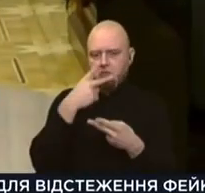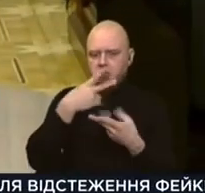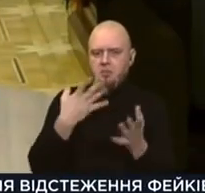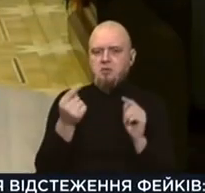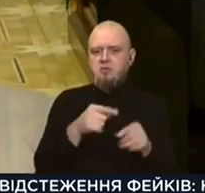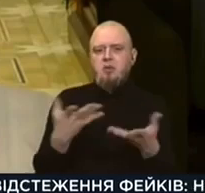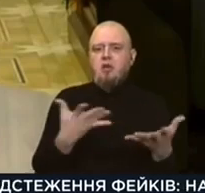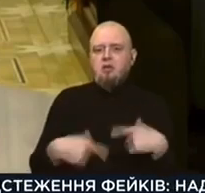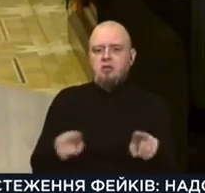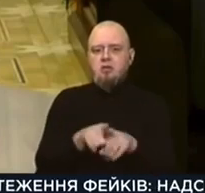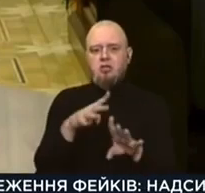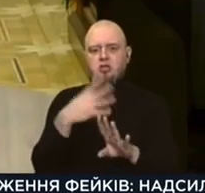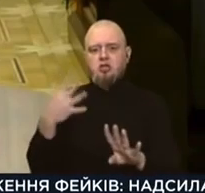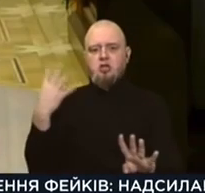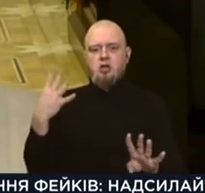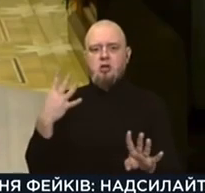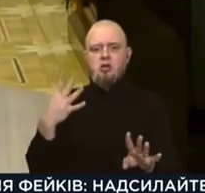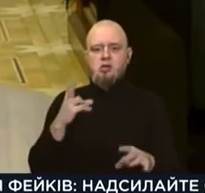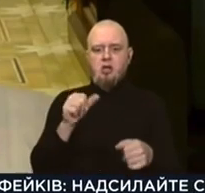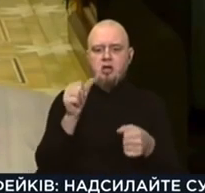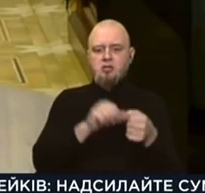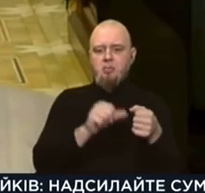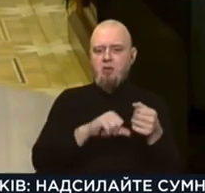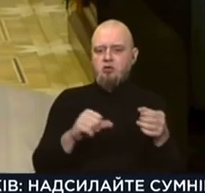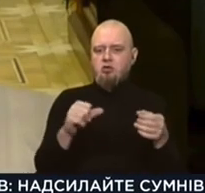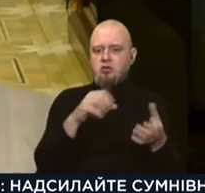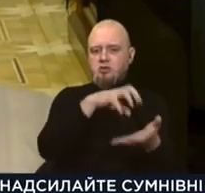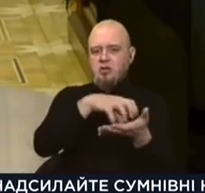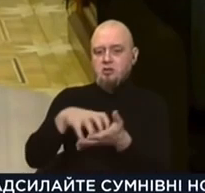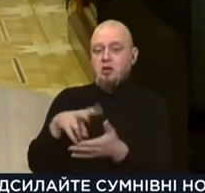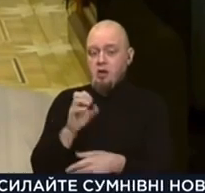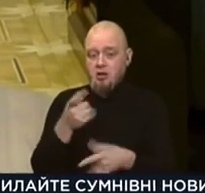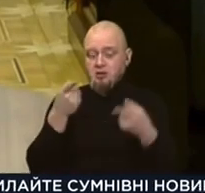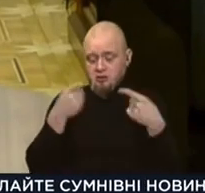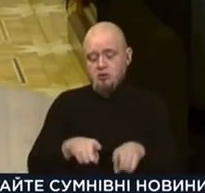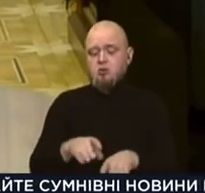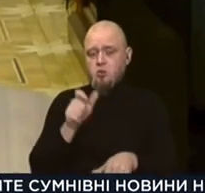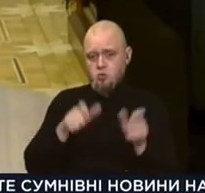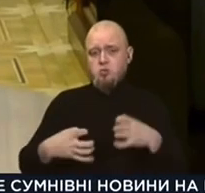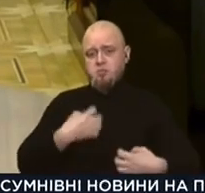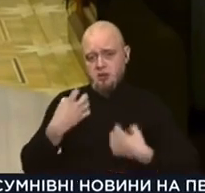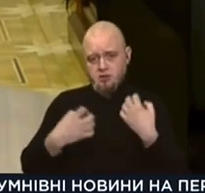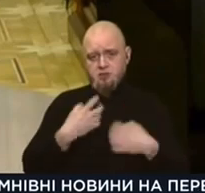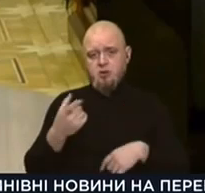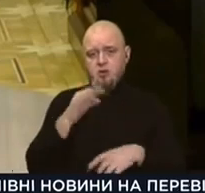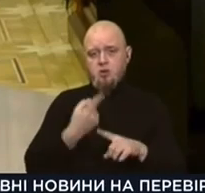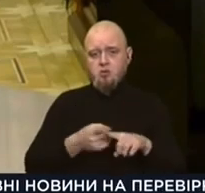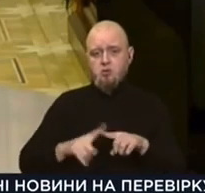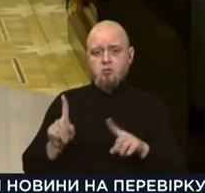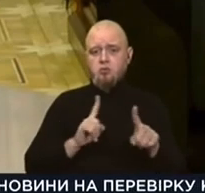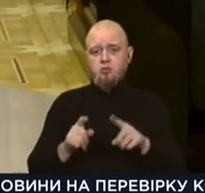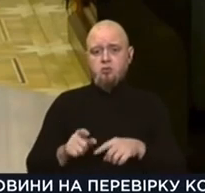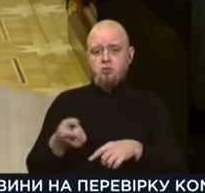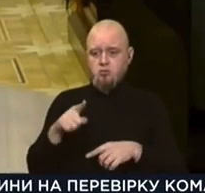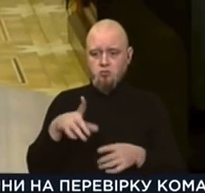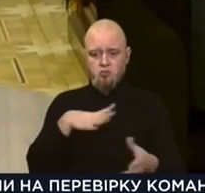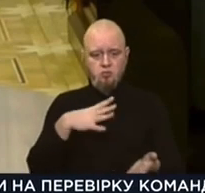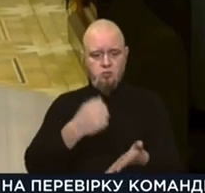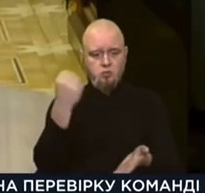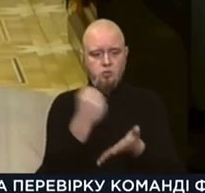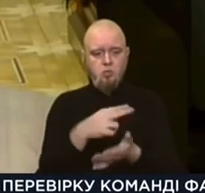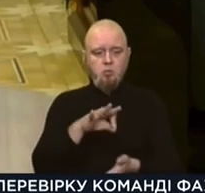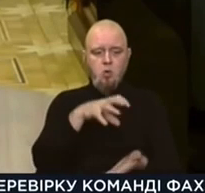там якихось таких черг на заправочних станціях, але дійсно люди переживають о том, що поскольку нанесен удар